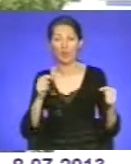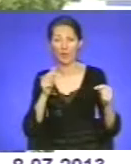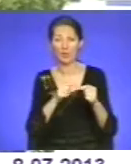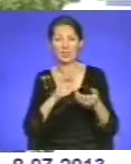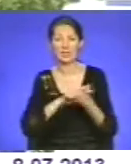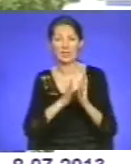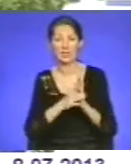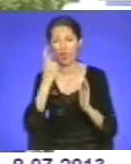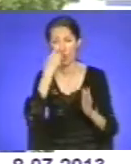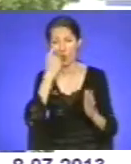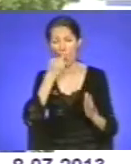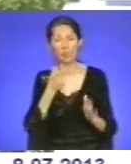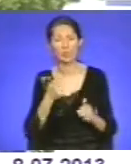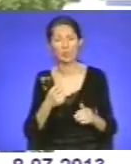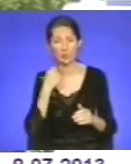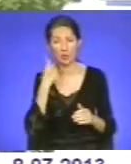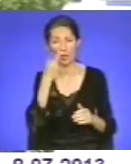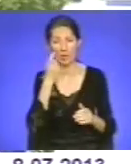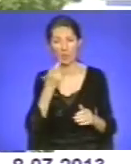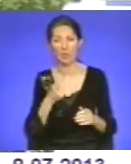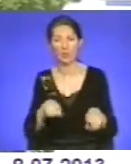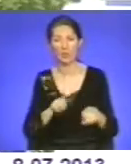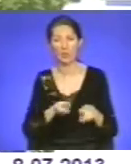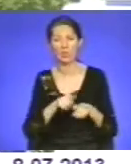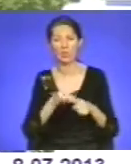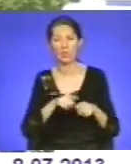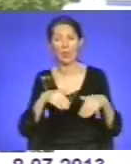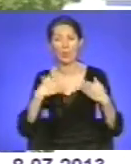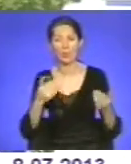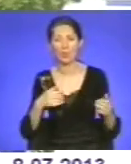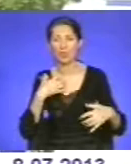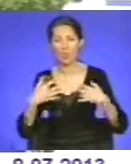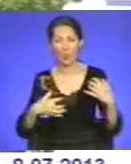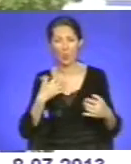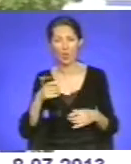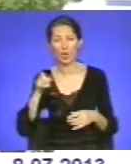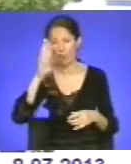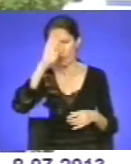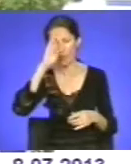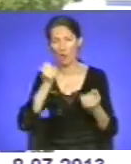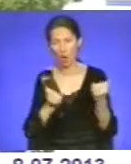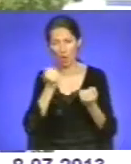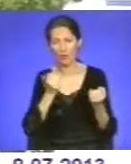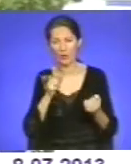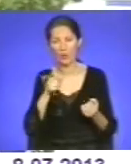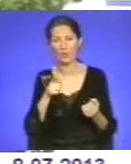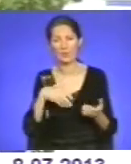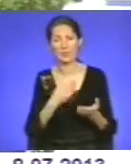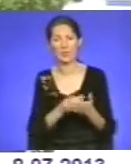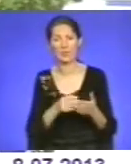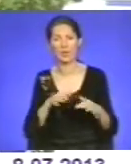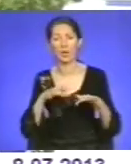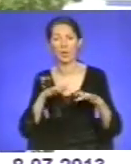сп'яніння. Дана пропозиція обурила пасажира цього транспортного засобу, на що він своїми діями почав перешкоджати